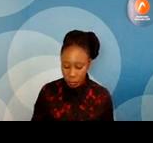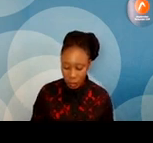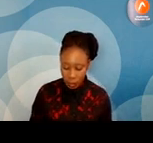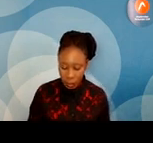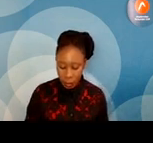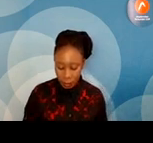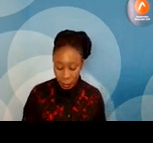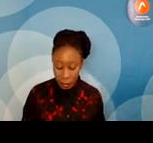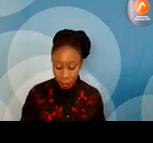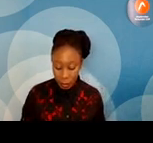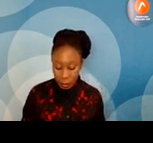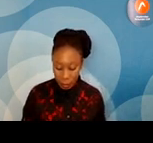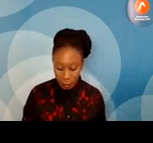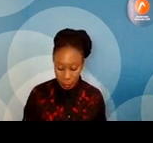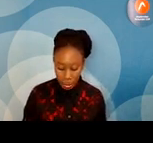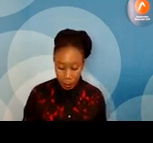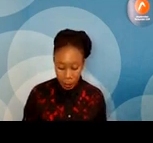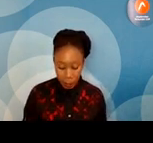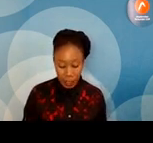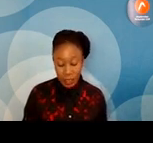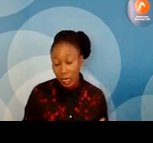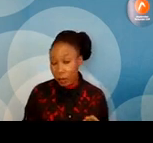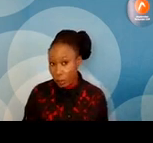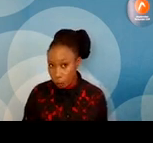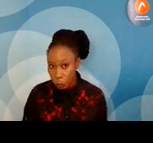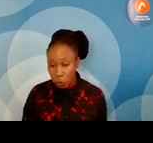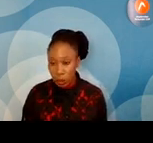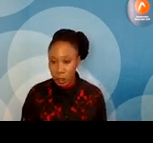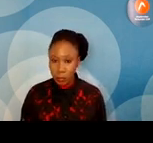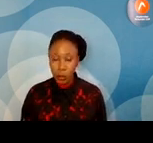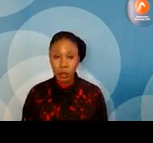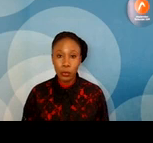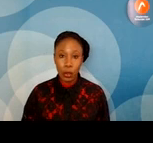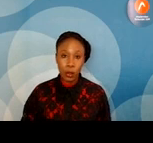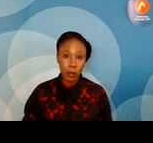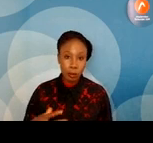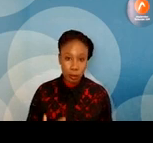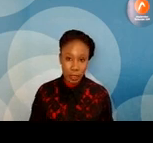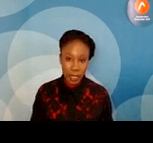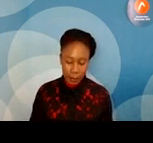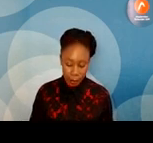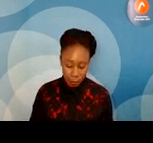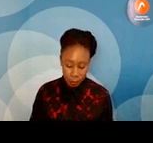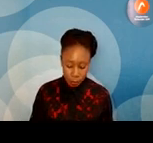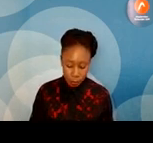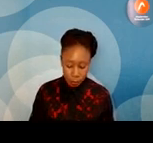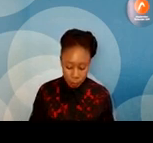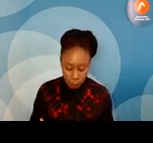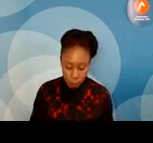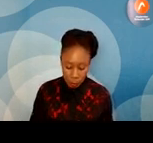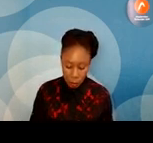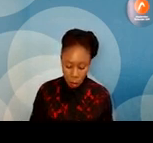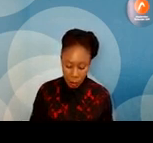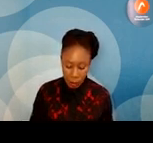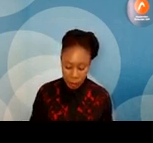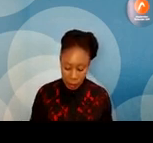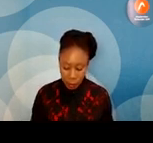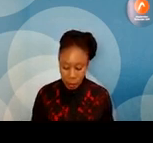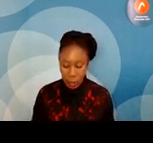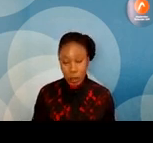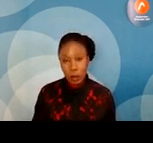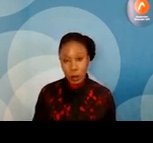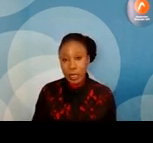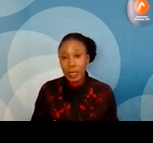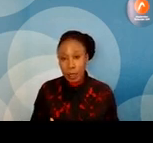ska innefatta äldre. Vilket är väldigt betydelsefullt för den egna mentala